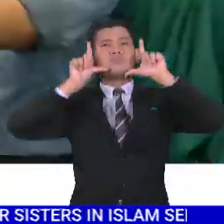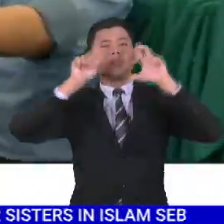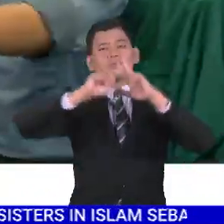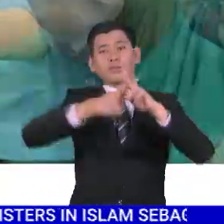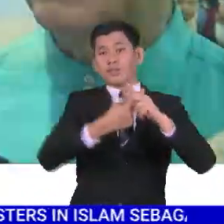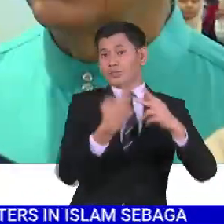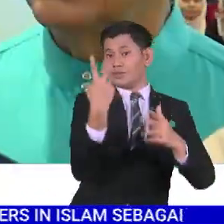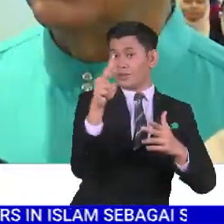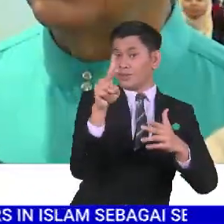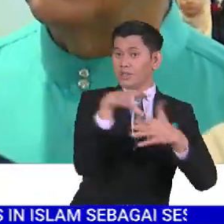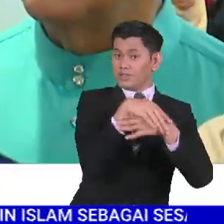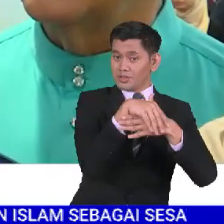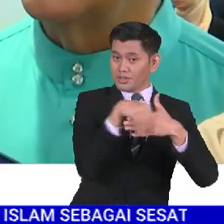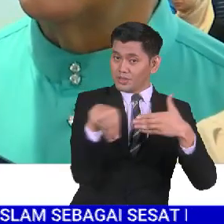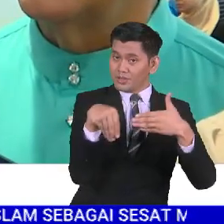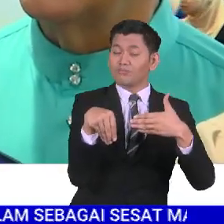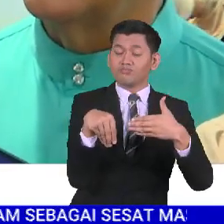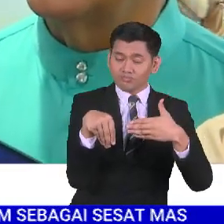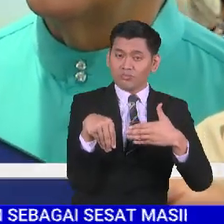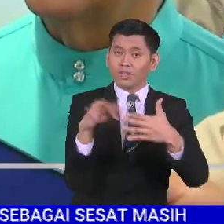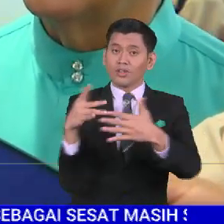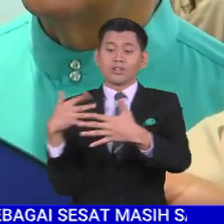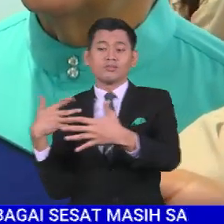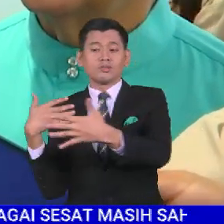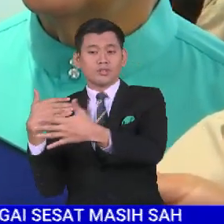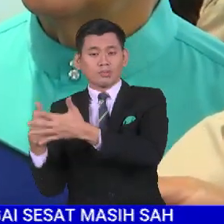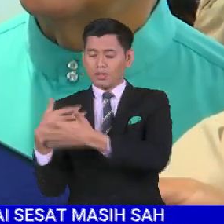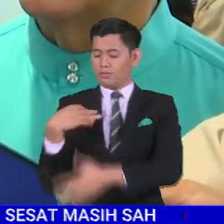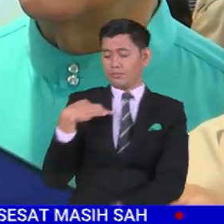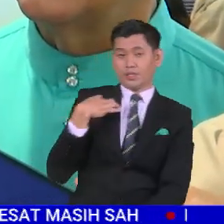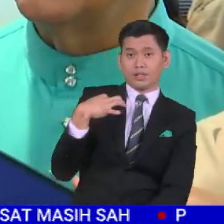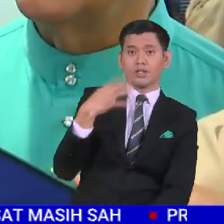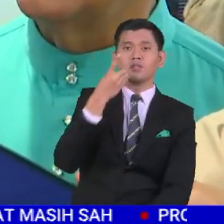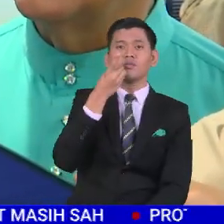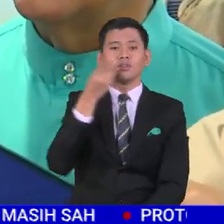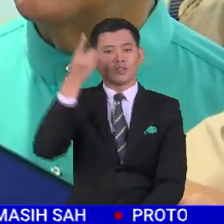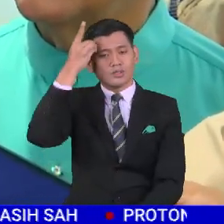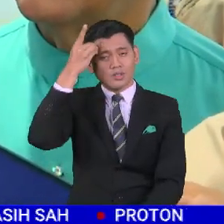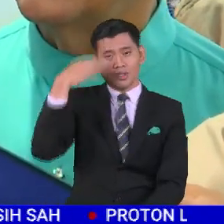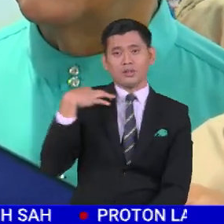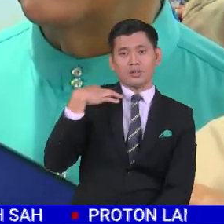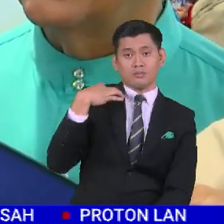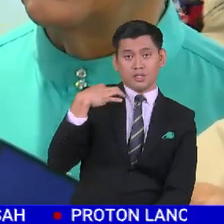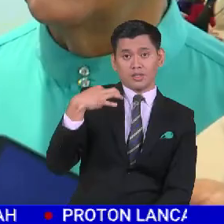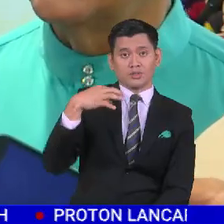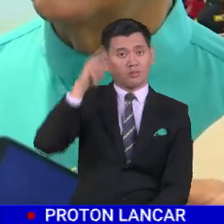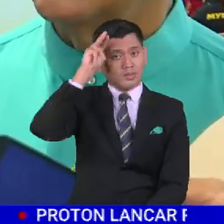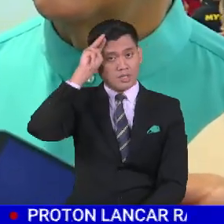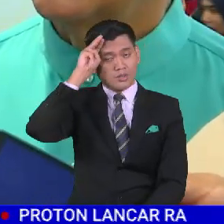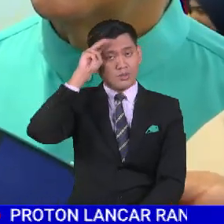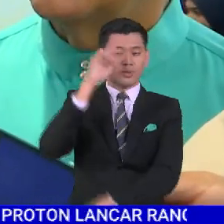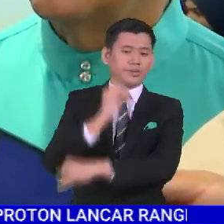dengan RM12.90 sehinggalah kepada pakaian dewasa sama ada baju Melayu ataupun baju